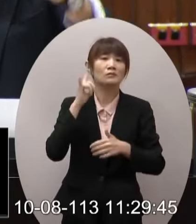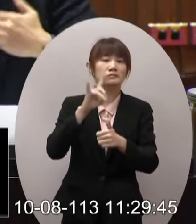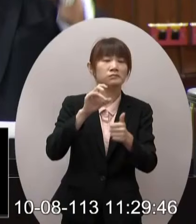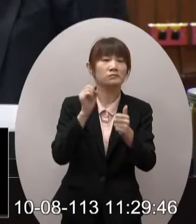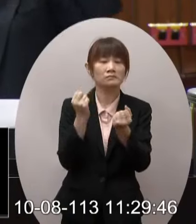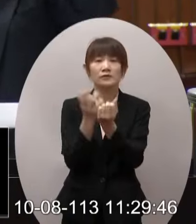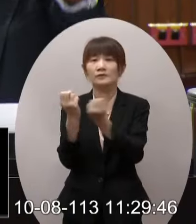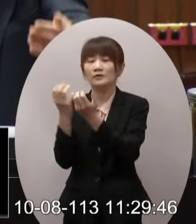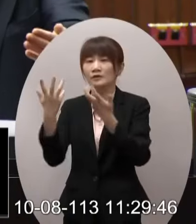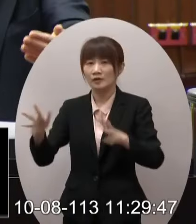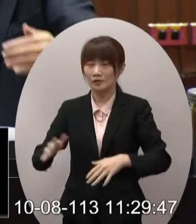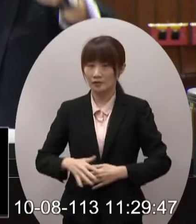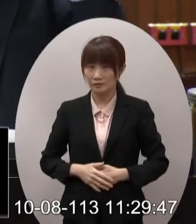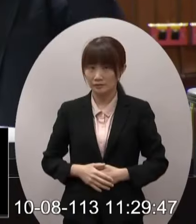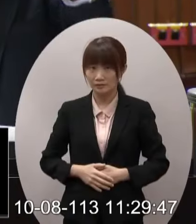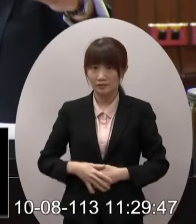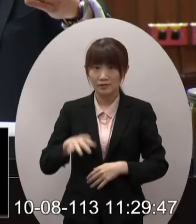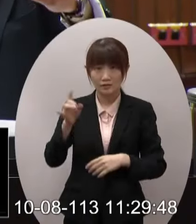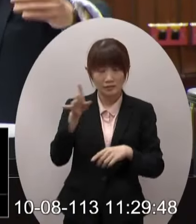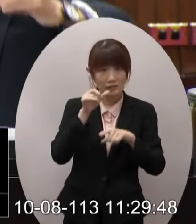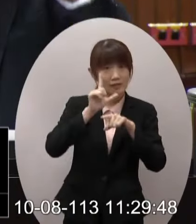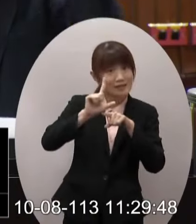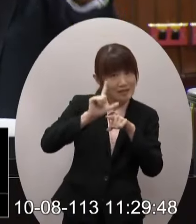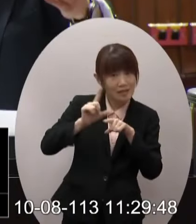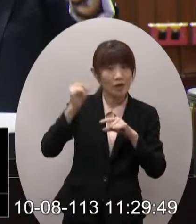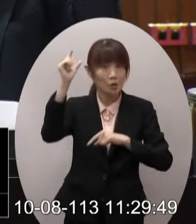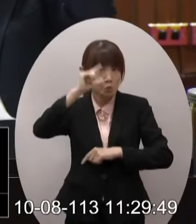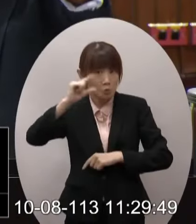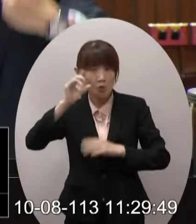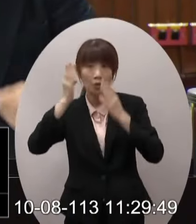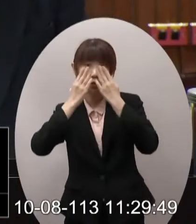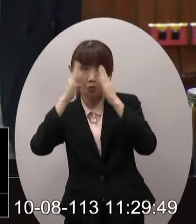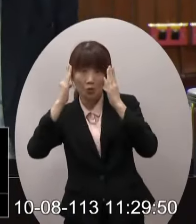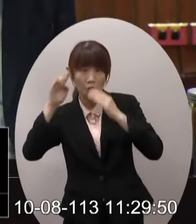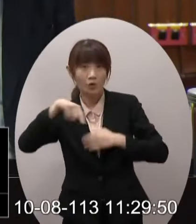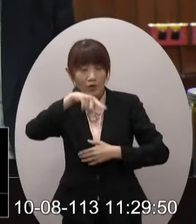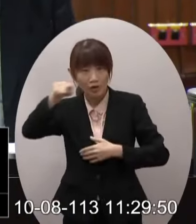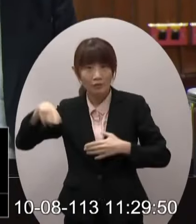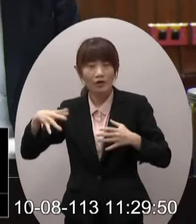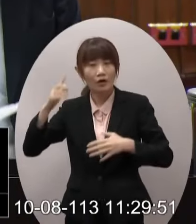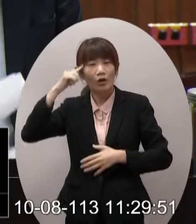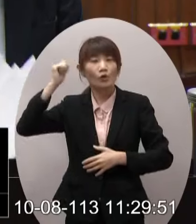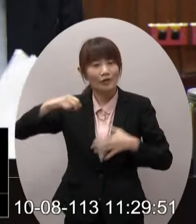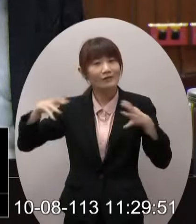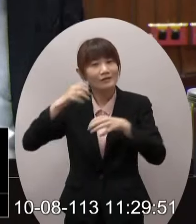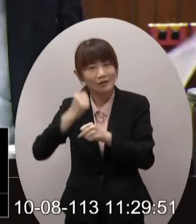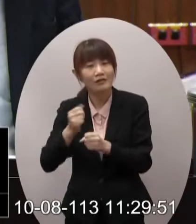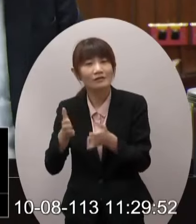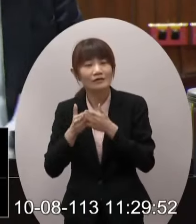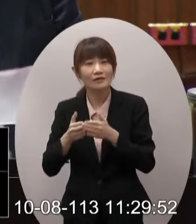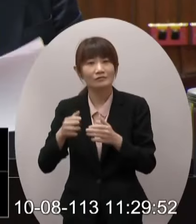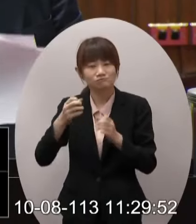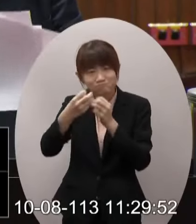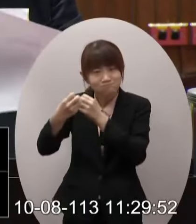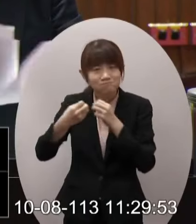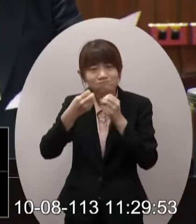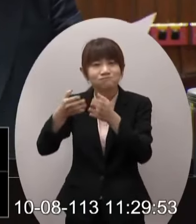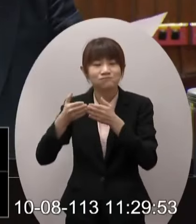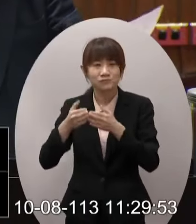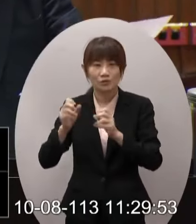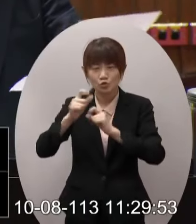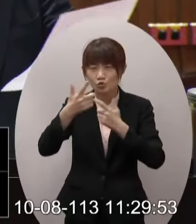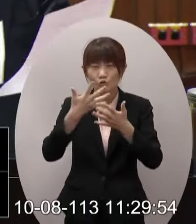案，如何让 LINE、让 Google、让 Facebook 他们愿意交出，哦，太多，现在还设置的这些平